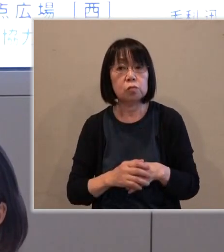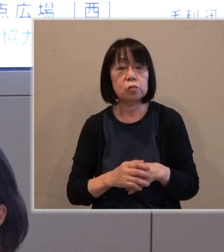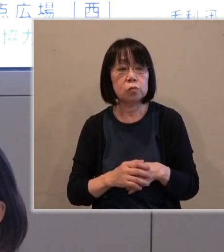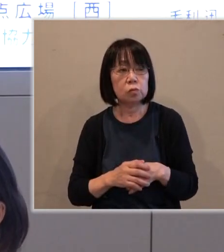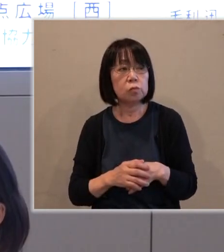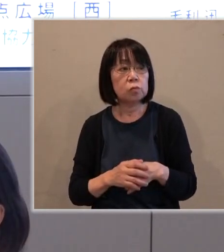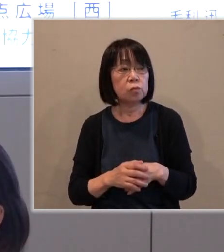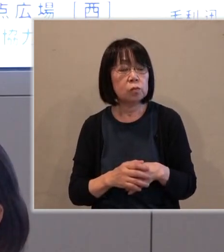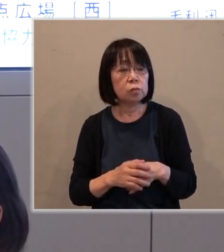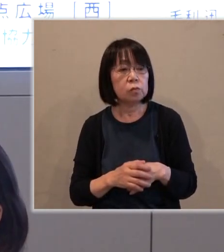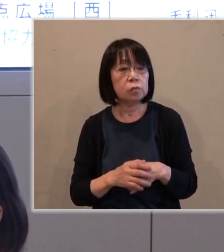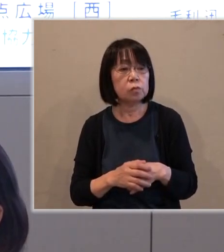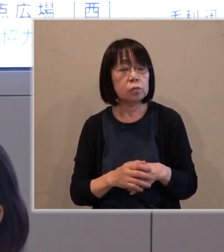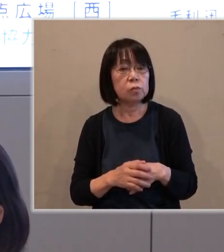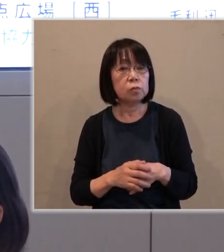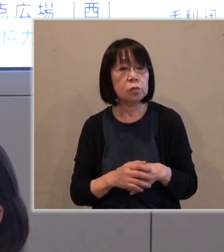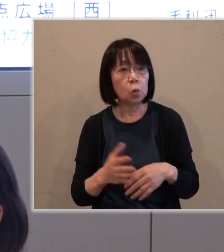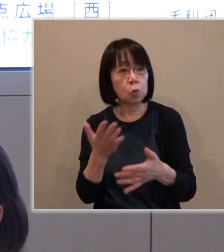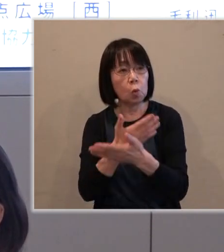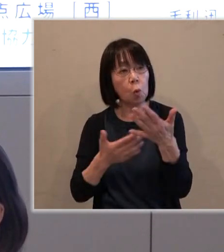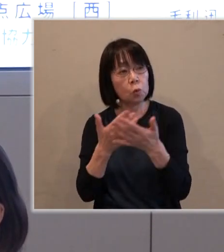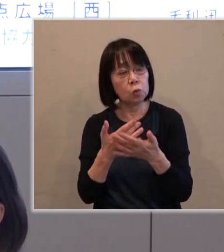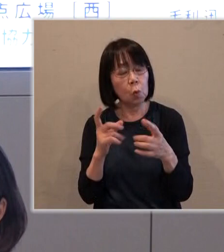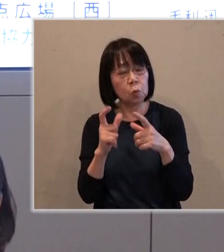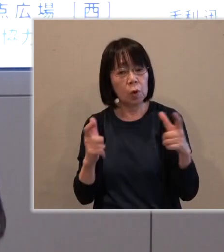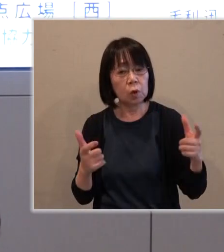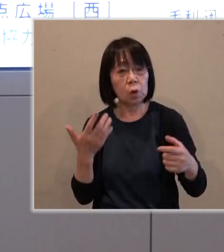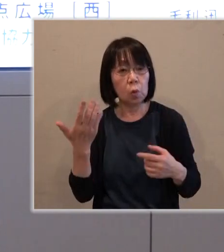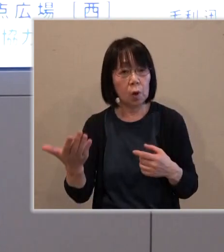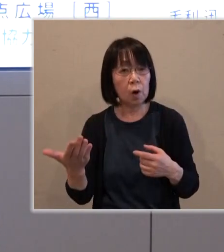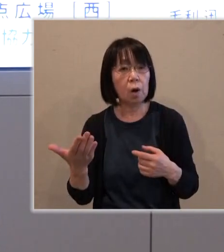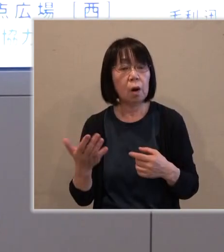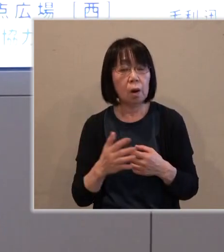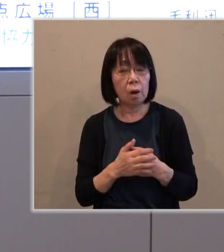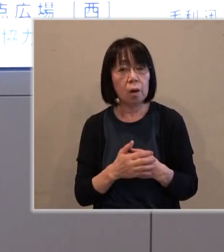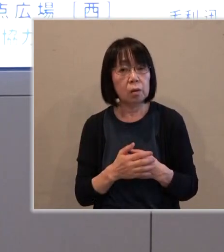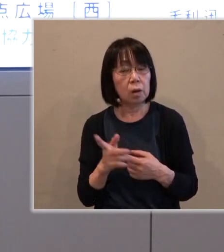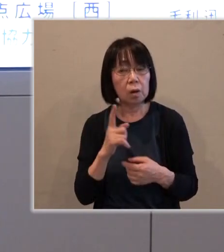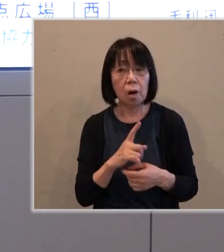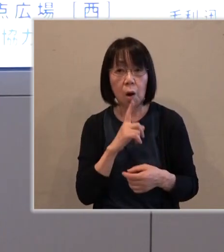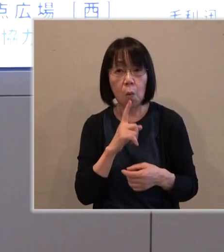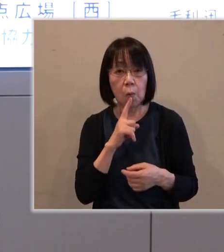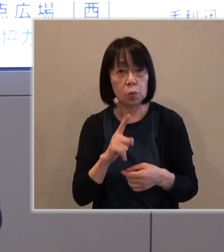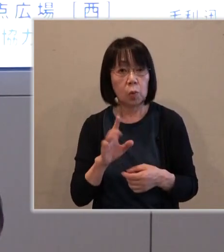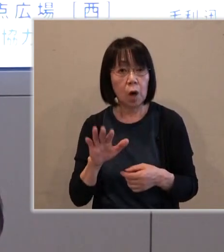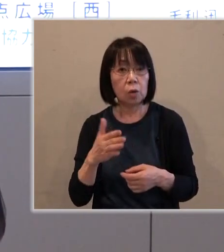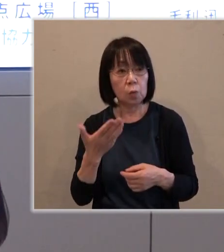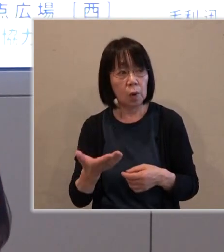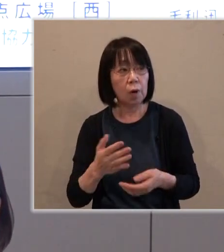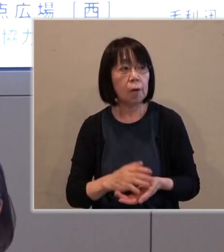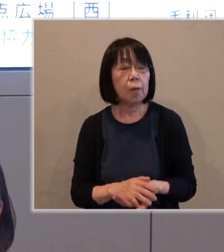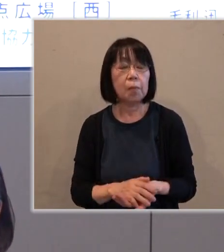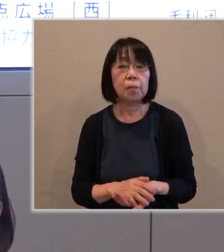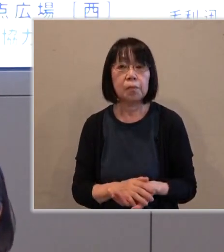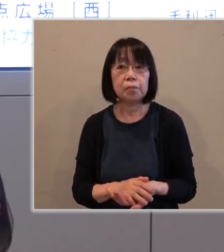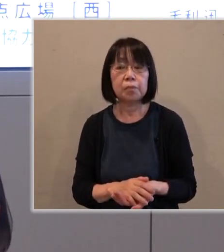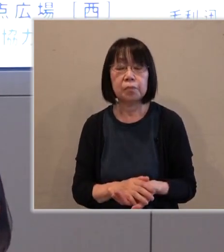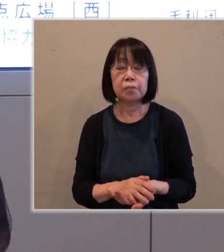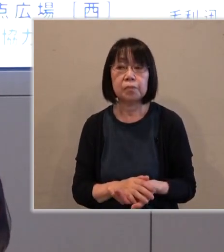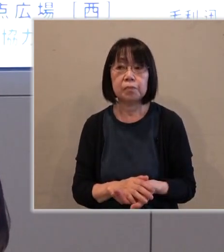ると思うんですけど、そういう交流って結構増えてるかとか、そのあたりのエピソードとかあったりしますか？ は